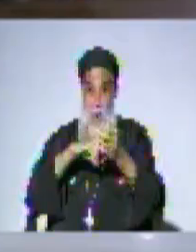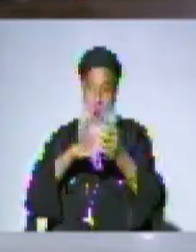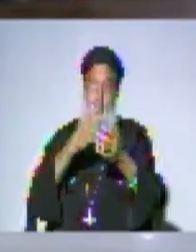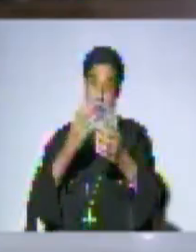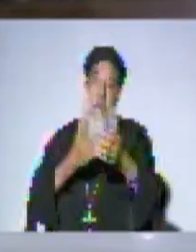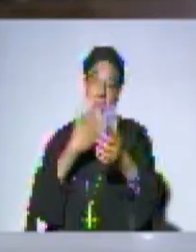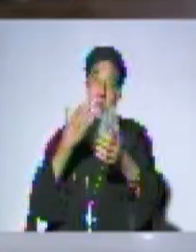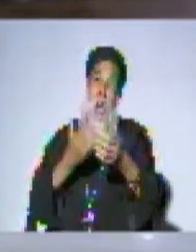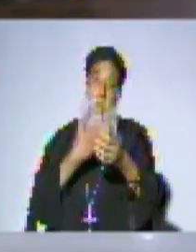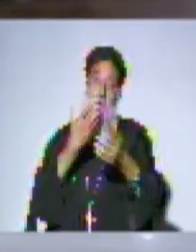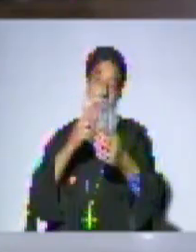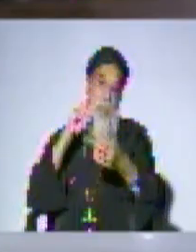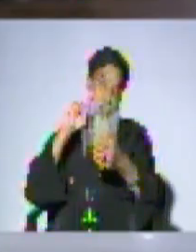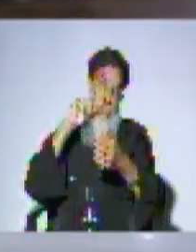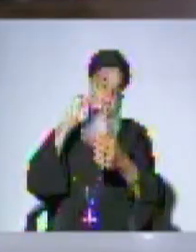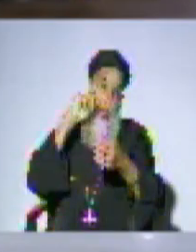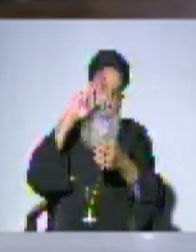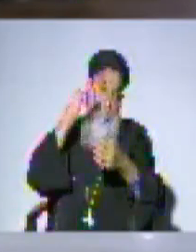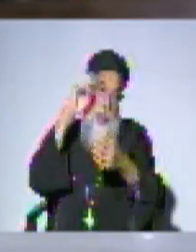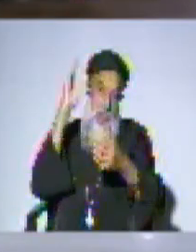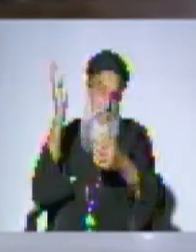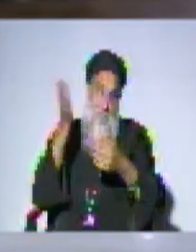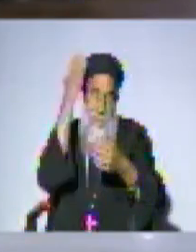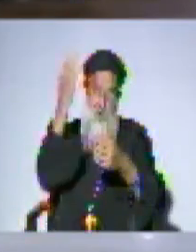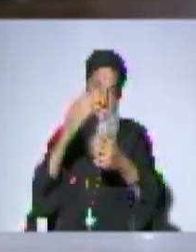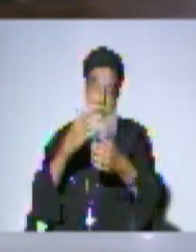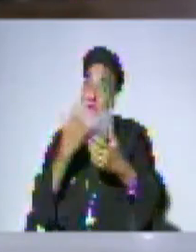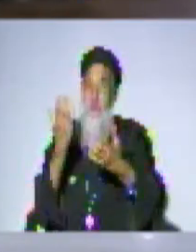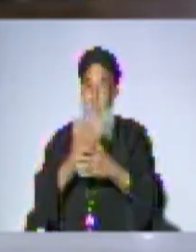معجزة واهية مش حقيقية.